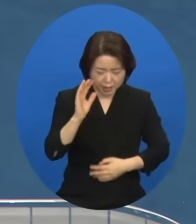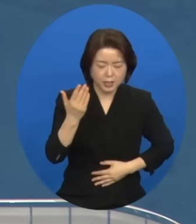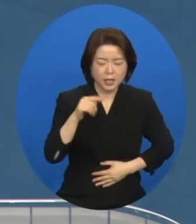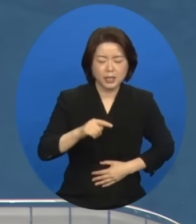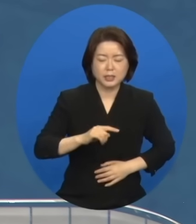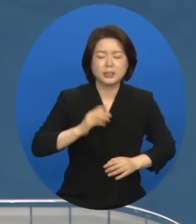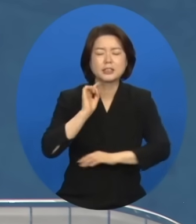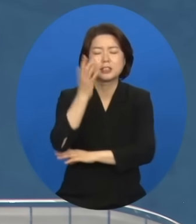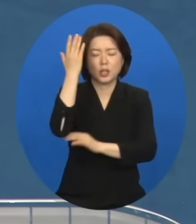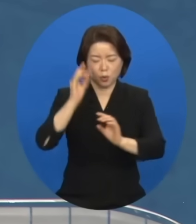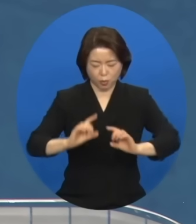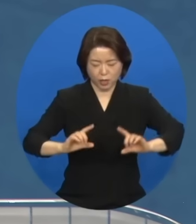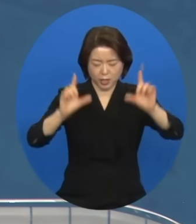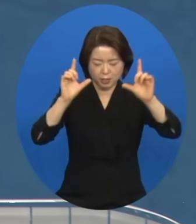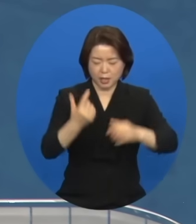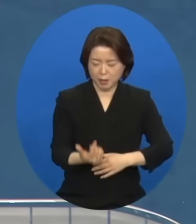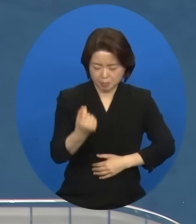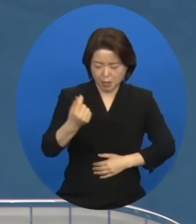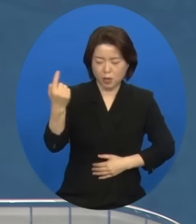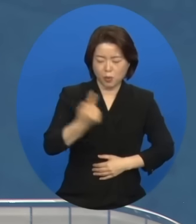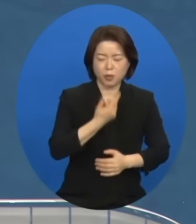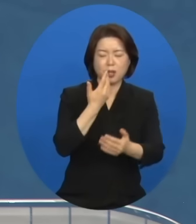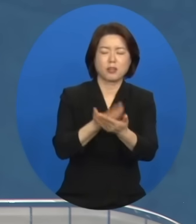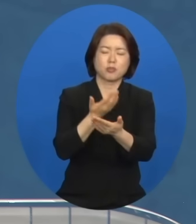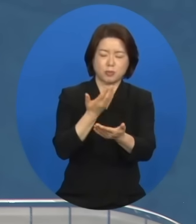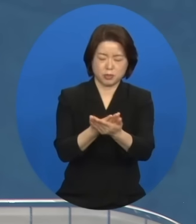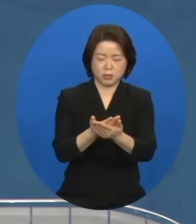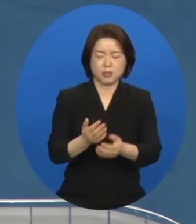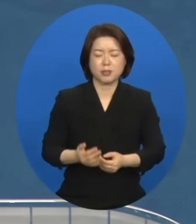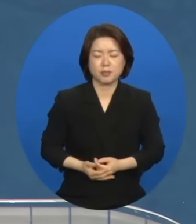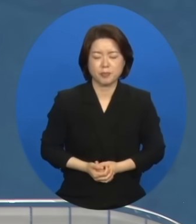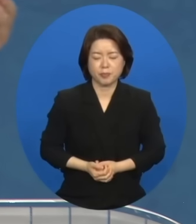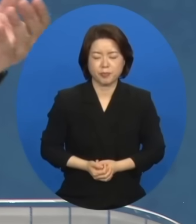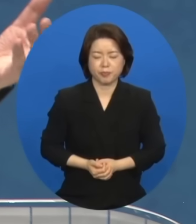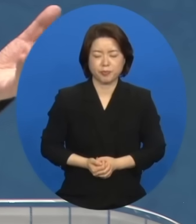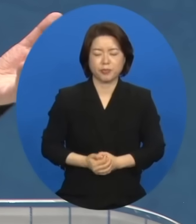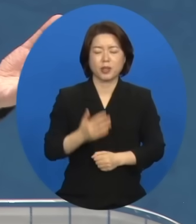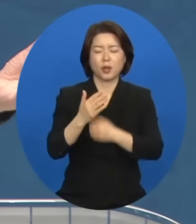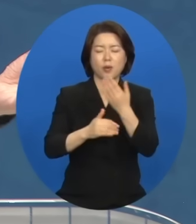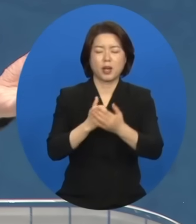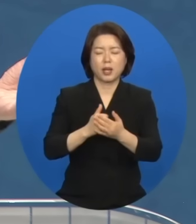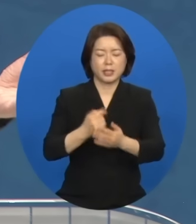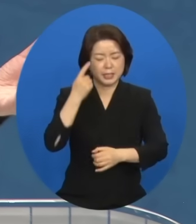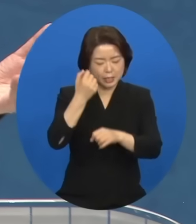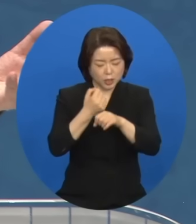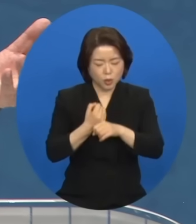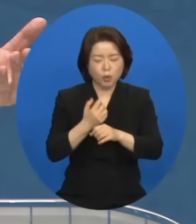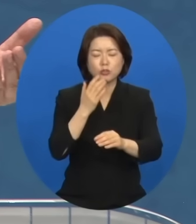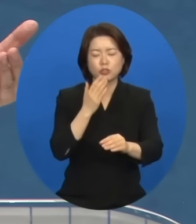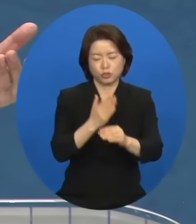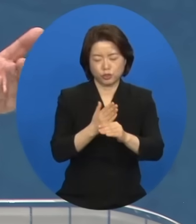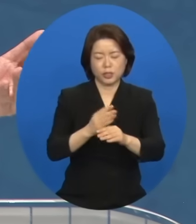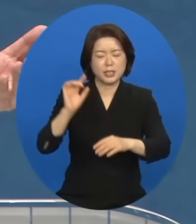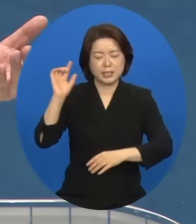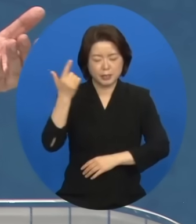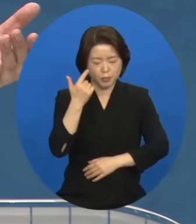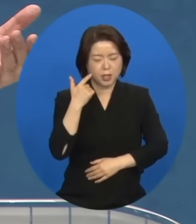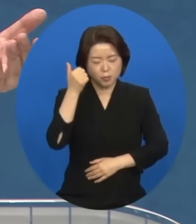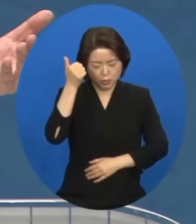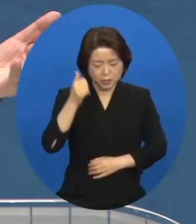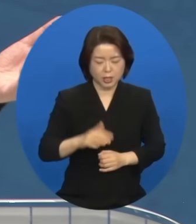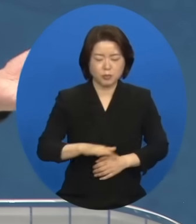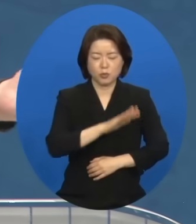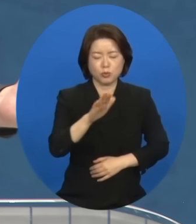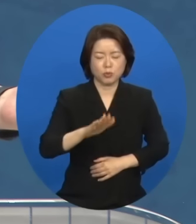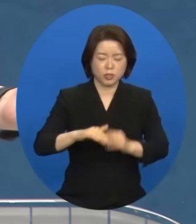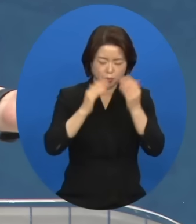그 영광의 날 속히 오게 하여 주옵소서. 하나님, 연구월 중에는 김다희 목사님과 사랑하는 선한